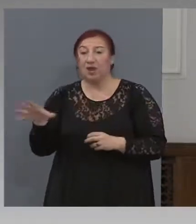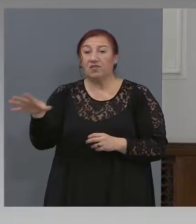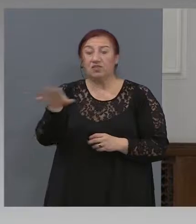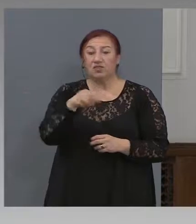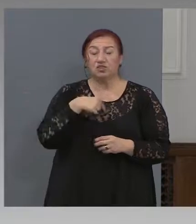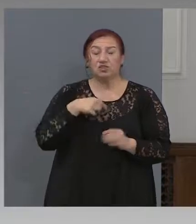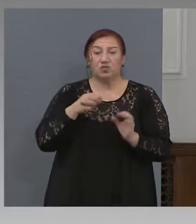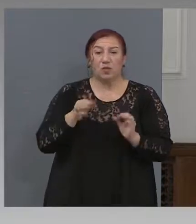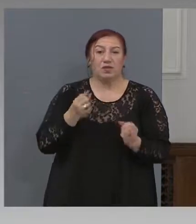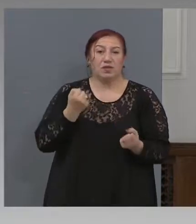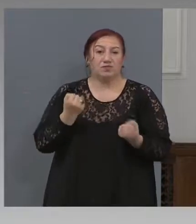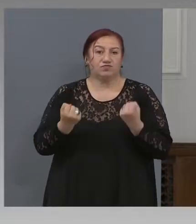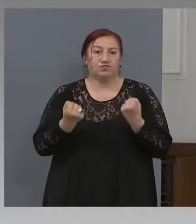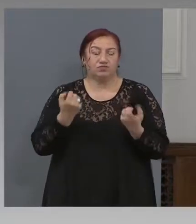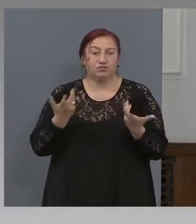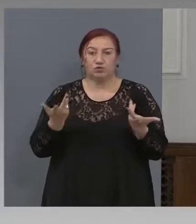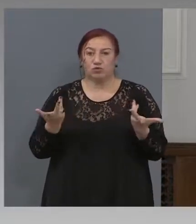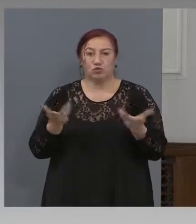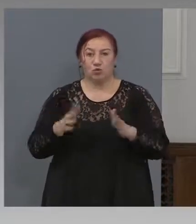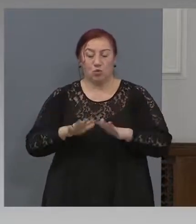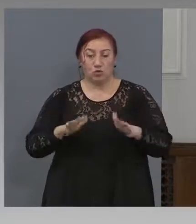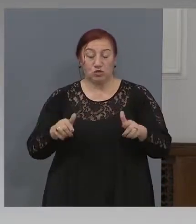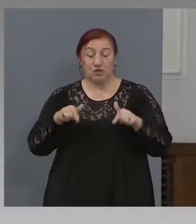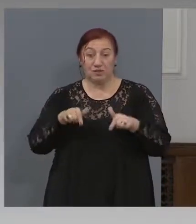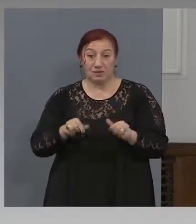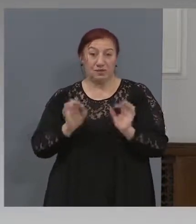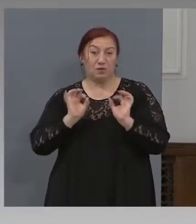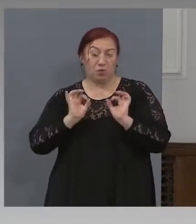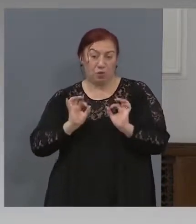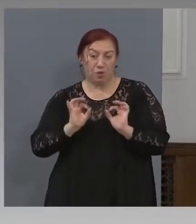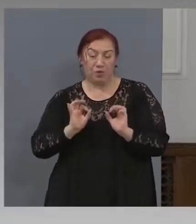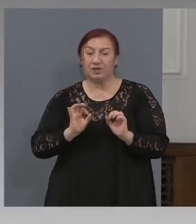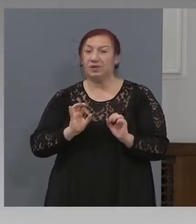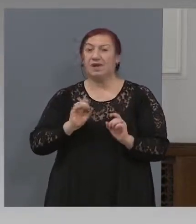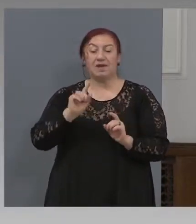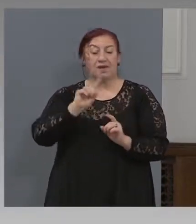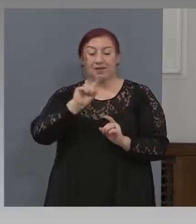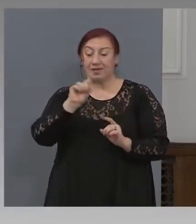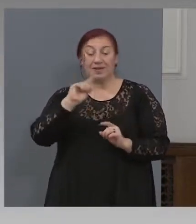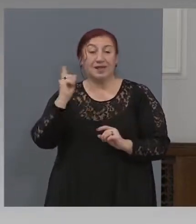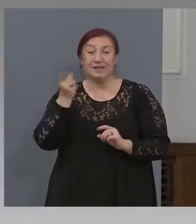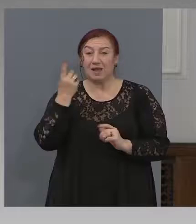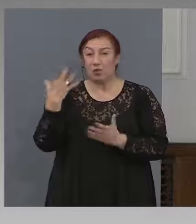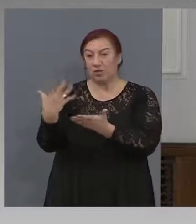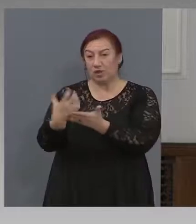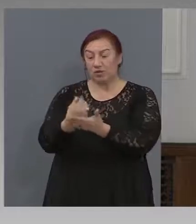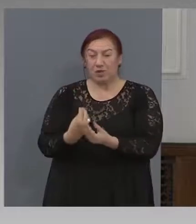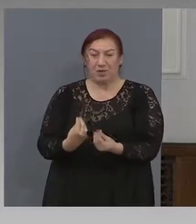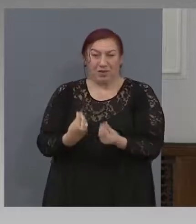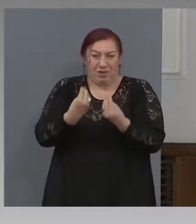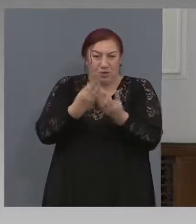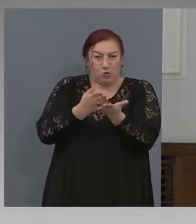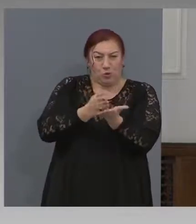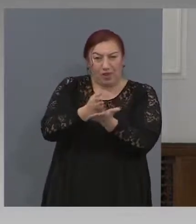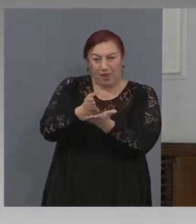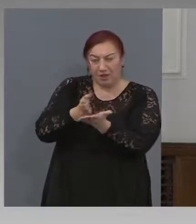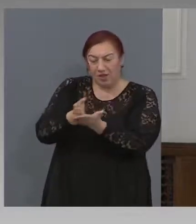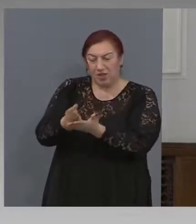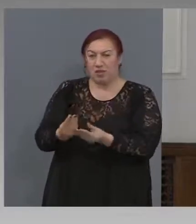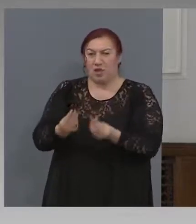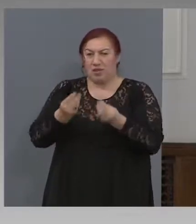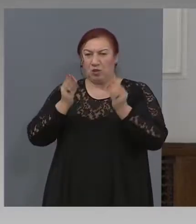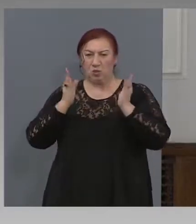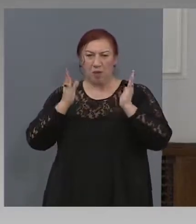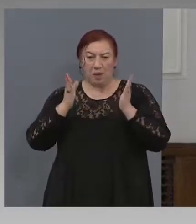положение. И сега е момента, в който ние просто трябва да намерим най-добрите начини и най-добрият път и